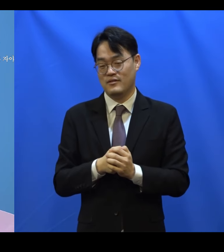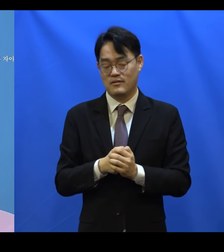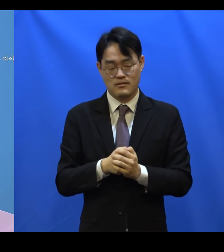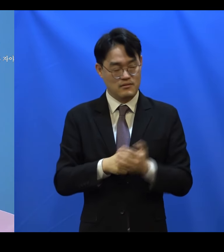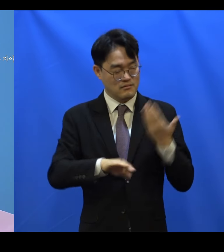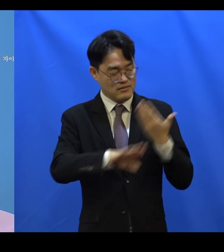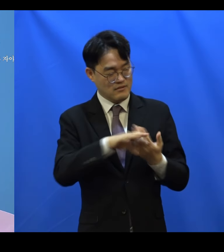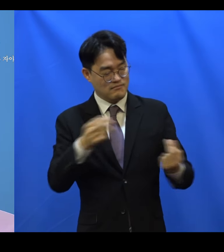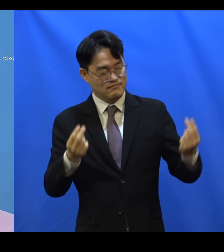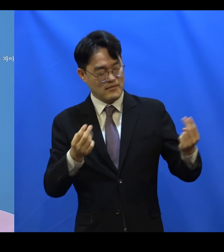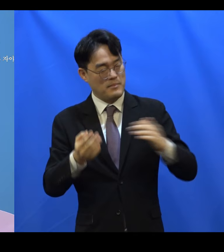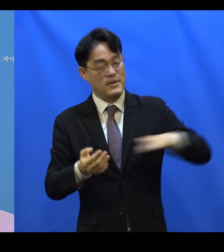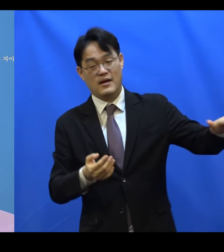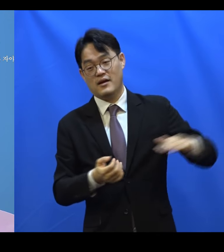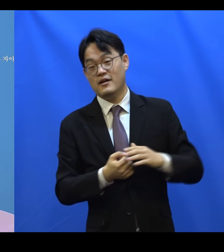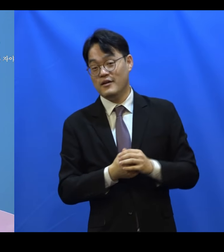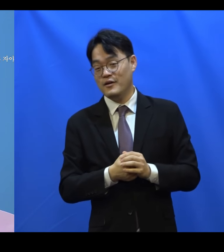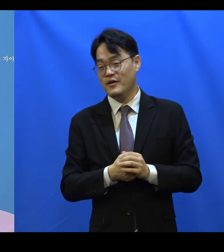존재 자체의 탁월함,